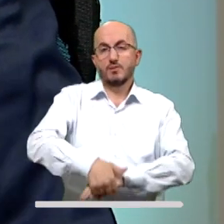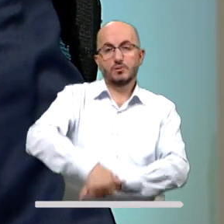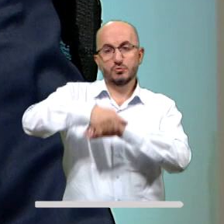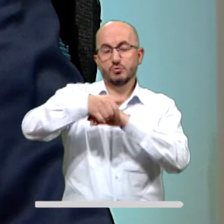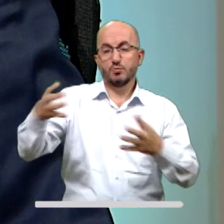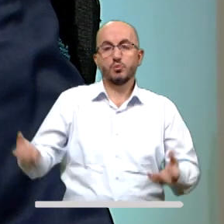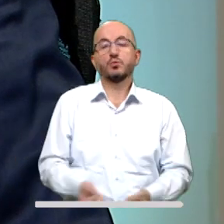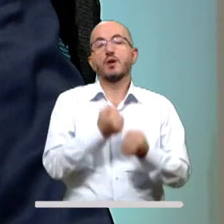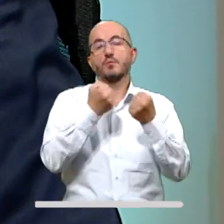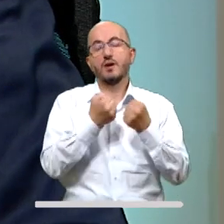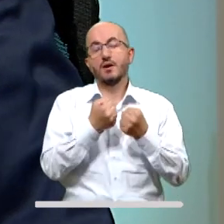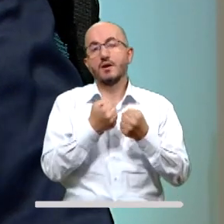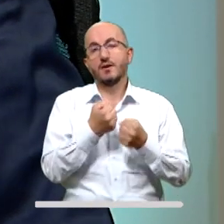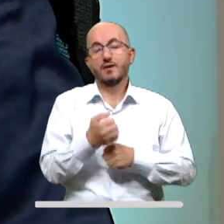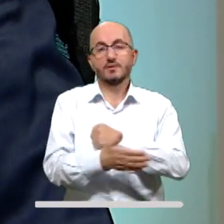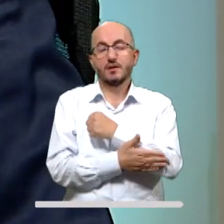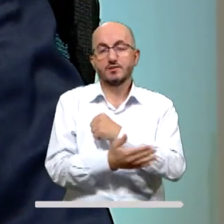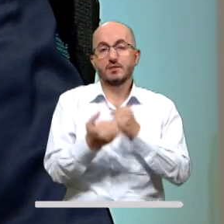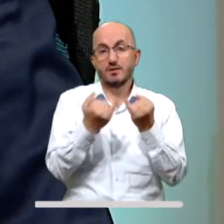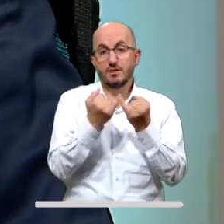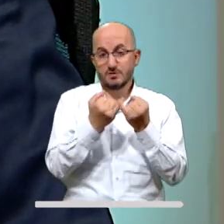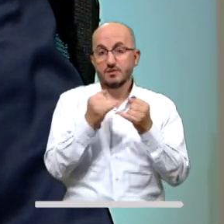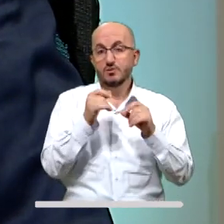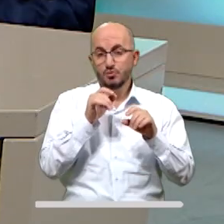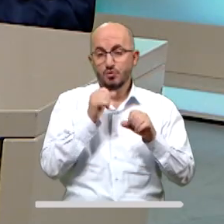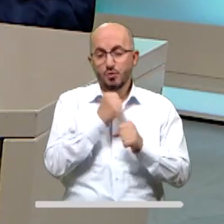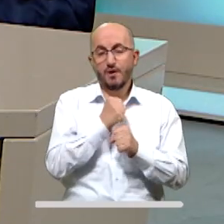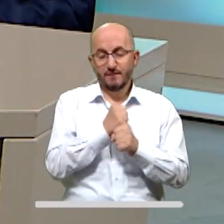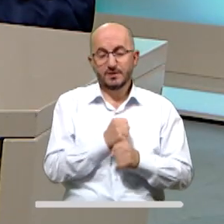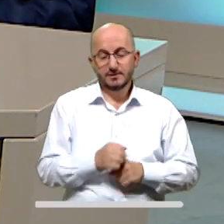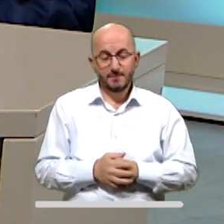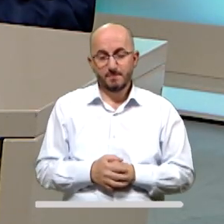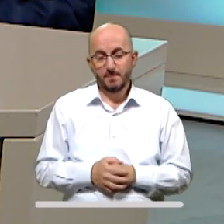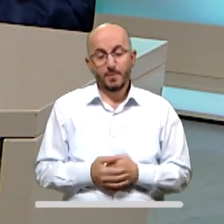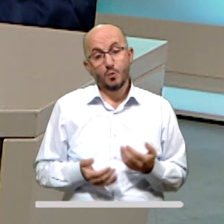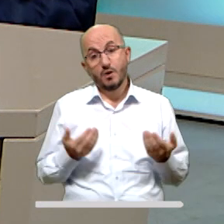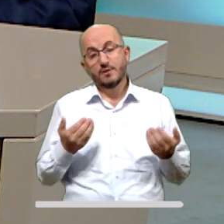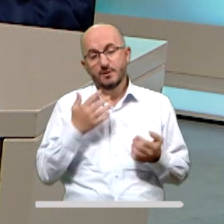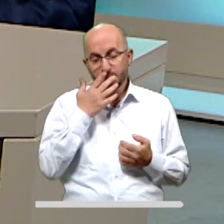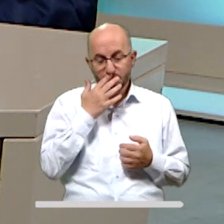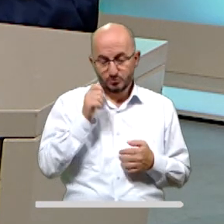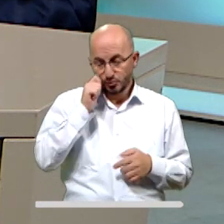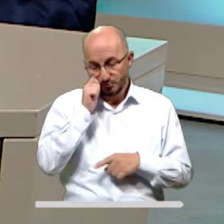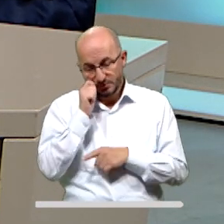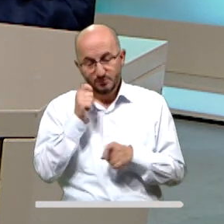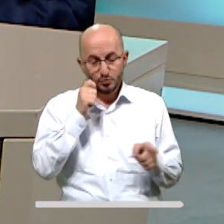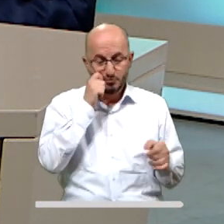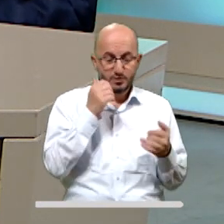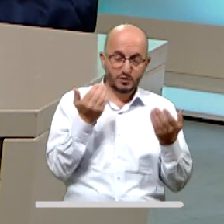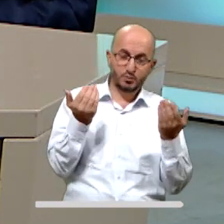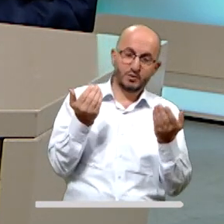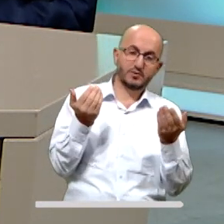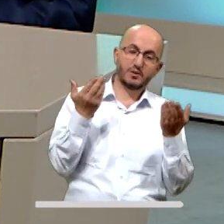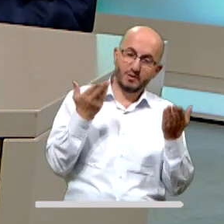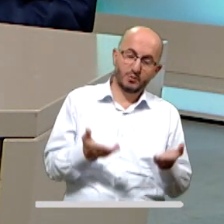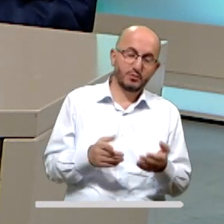çıkarmak yani kardeşlik görevidir. İnşallah. Hala. Dua ederim hocam. Evet. Müminin mümine duasına müstecap olur.